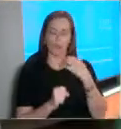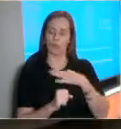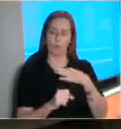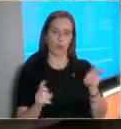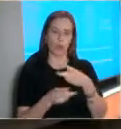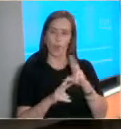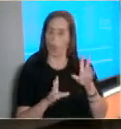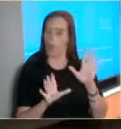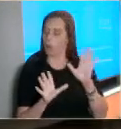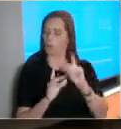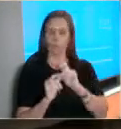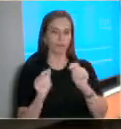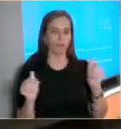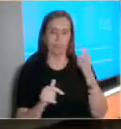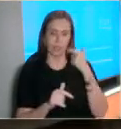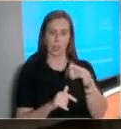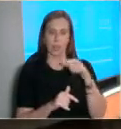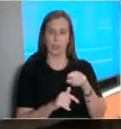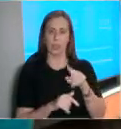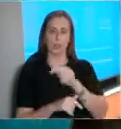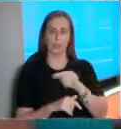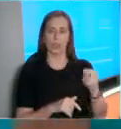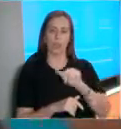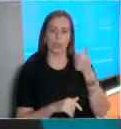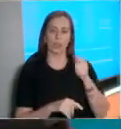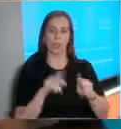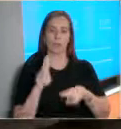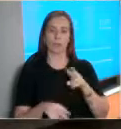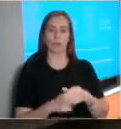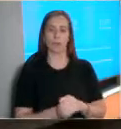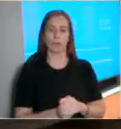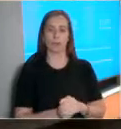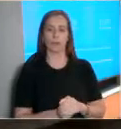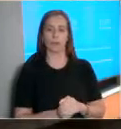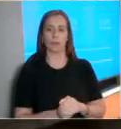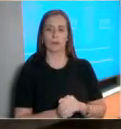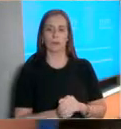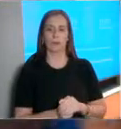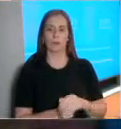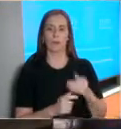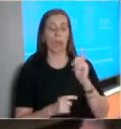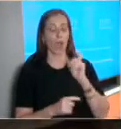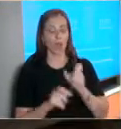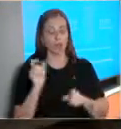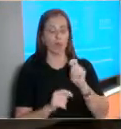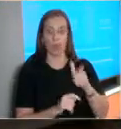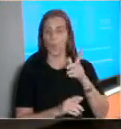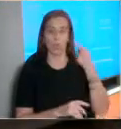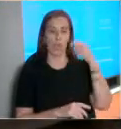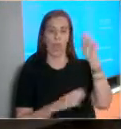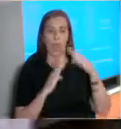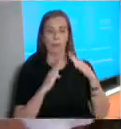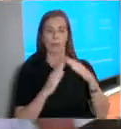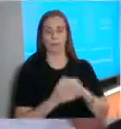לא יכולים לגמור את החודש, וזה נראה לי הנושא הראשון שאתה צריך לטפל. השכבות החלשים שהם משלמים מאוד יקר